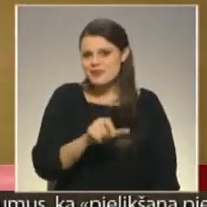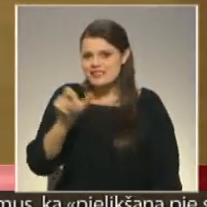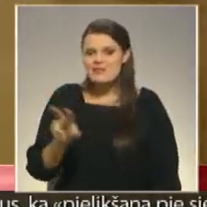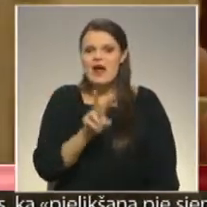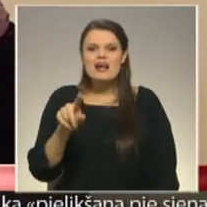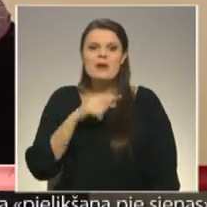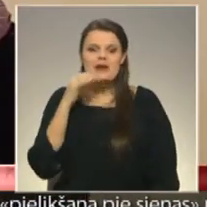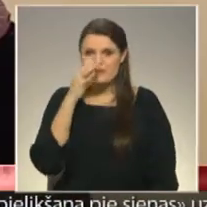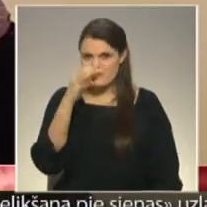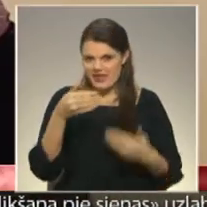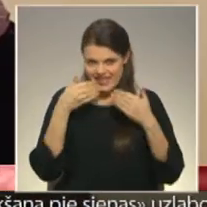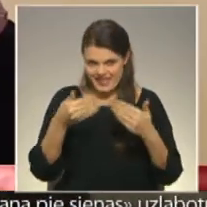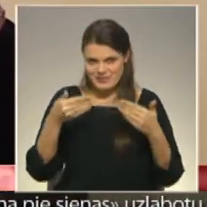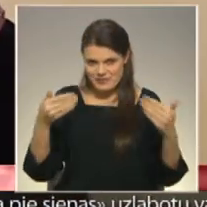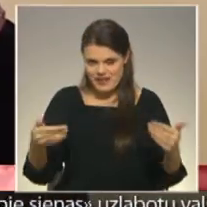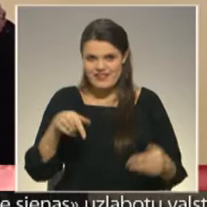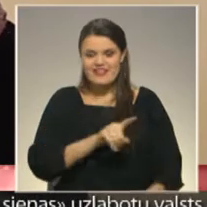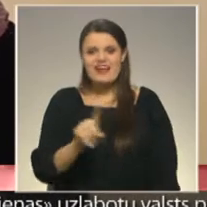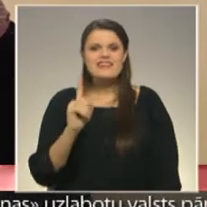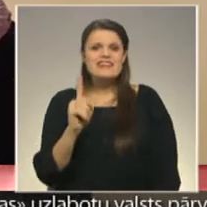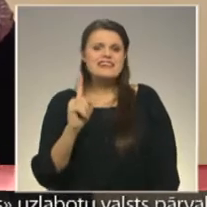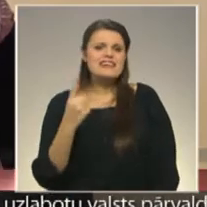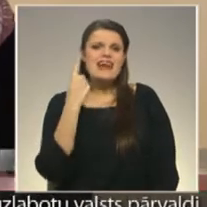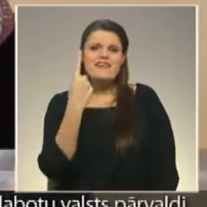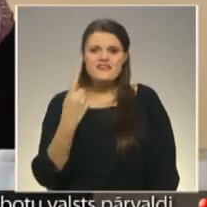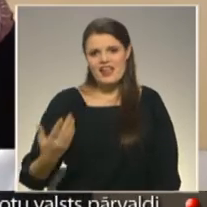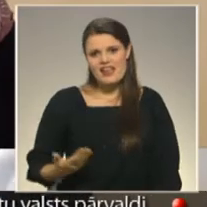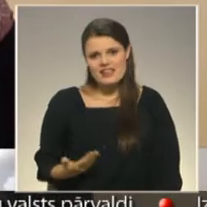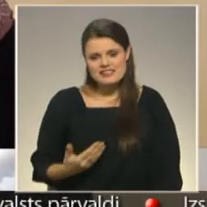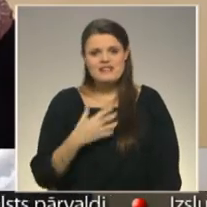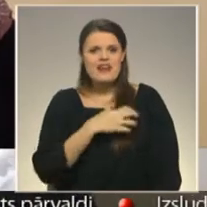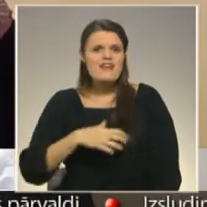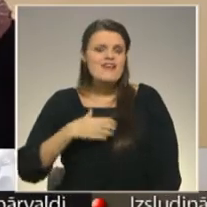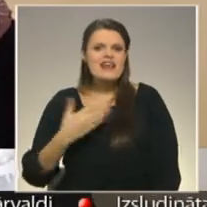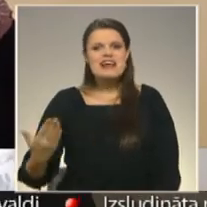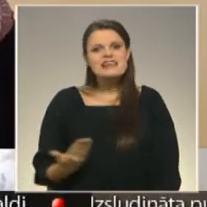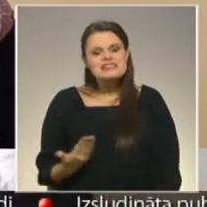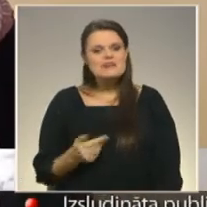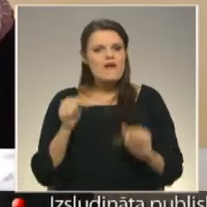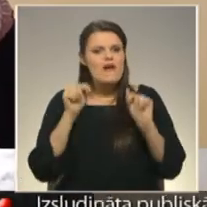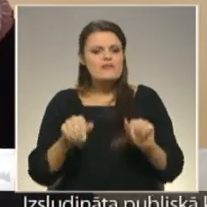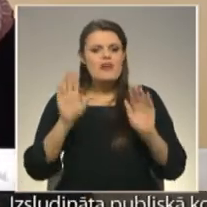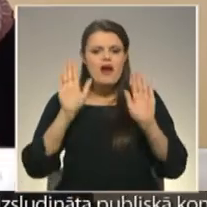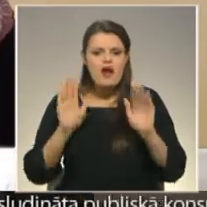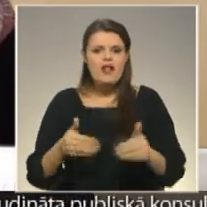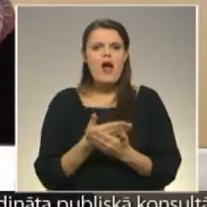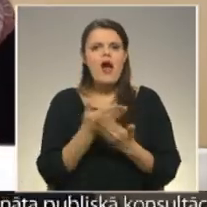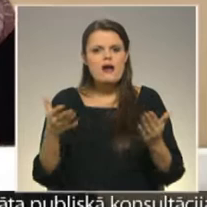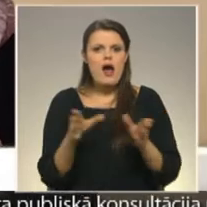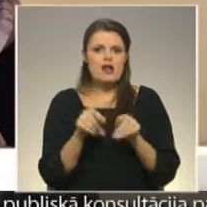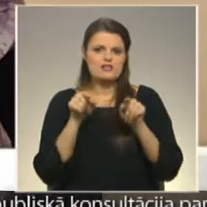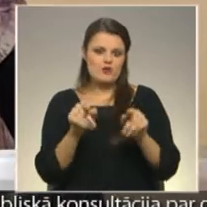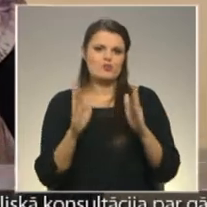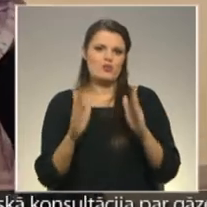pateikt paldies. Tev ir tikai viena dzīve. Nodzīvo to tā, lai kāds ar to